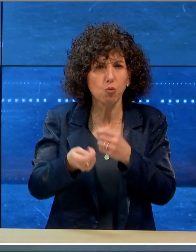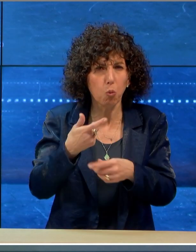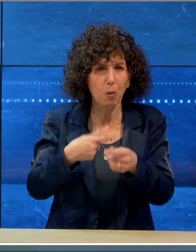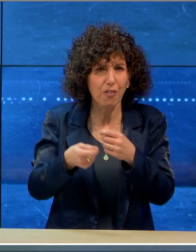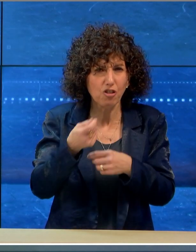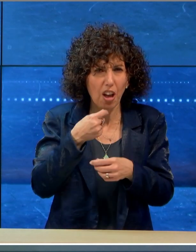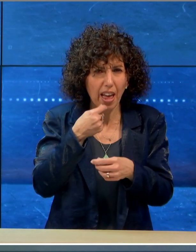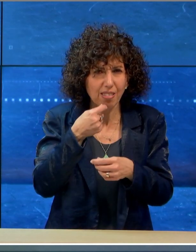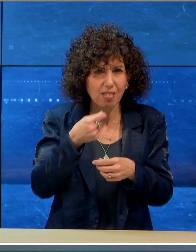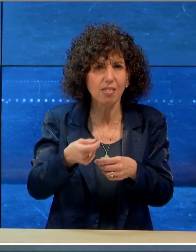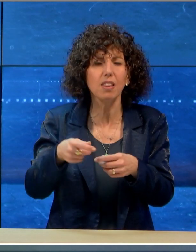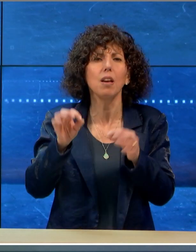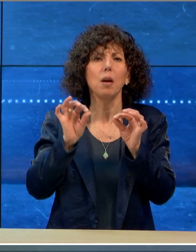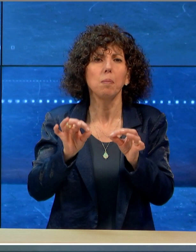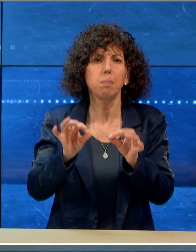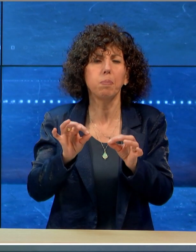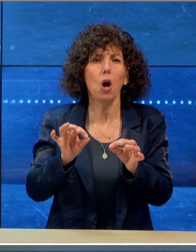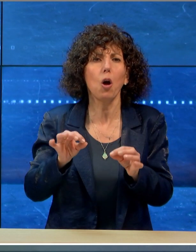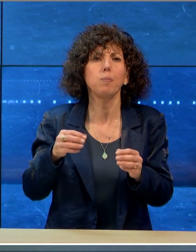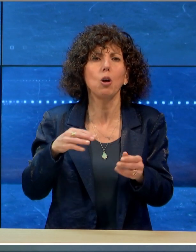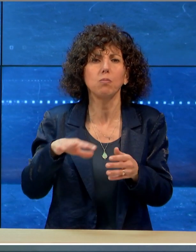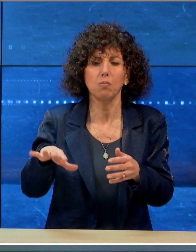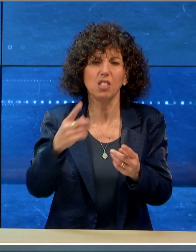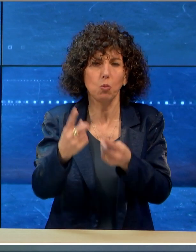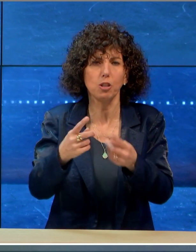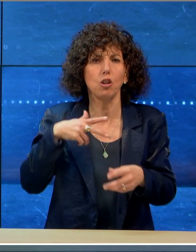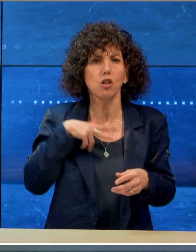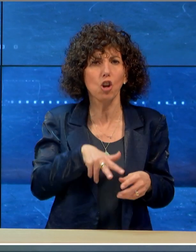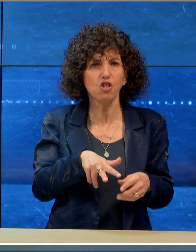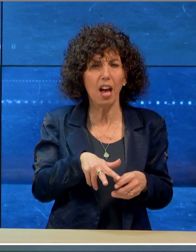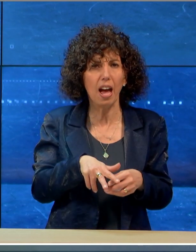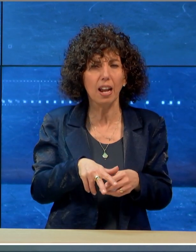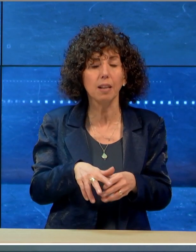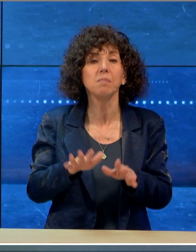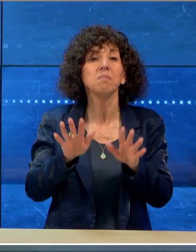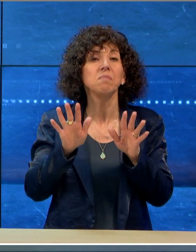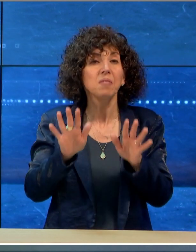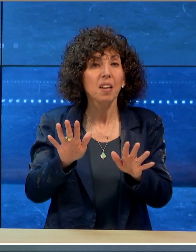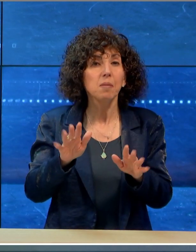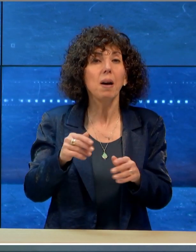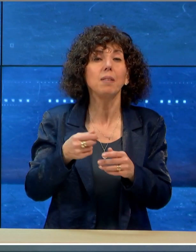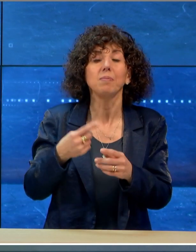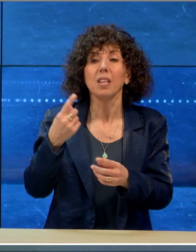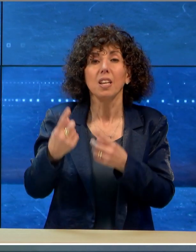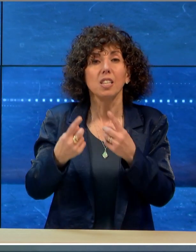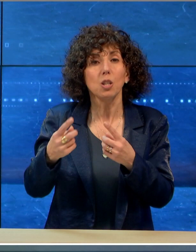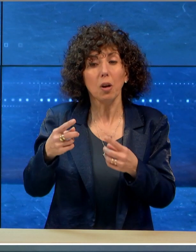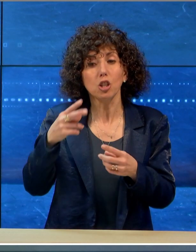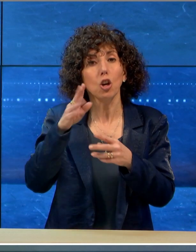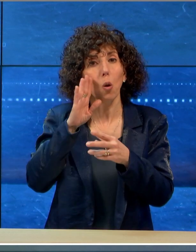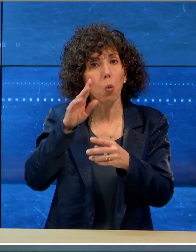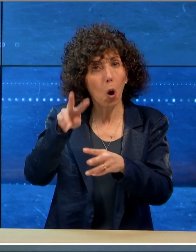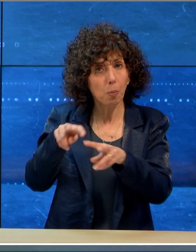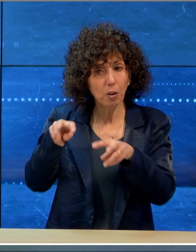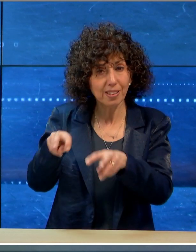stupefacenti poste in essere nel tessuto sociale Giova a precisare che la posizione dell'indagato